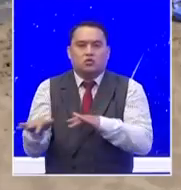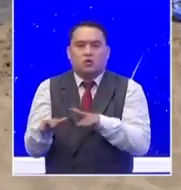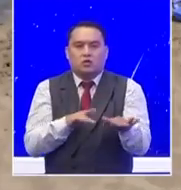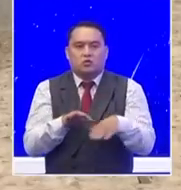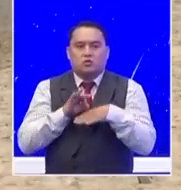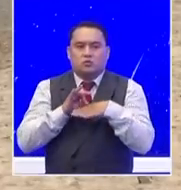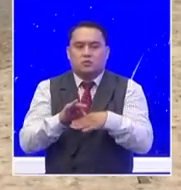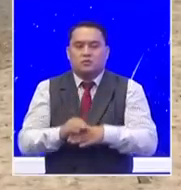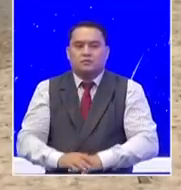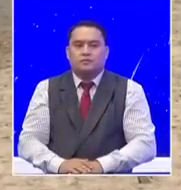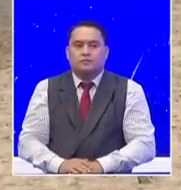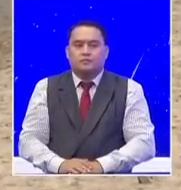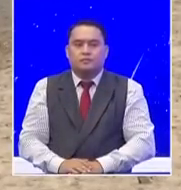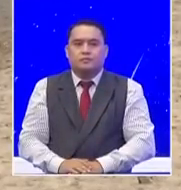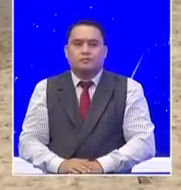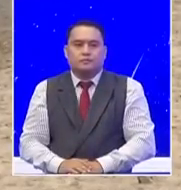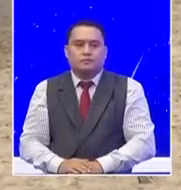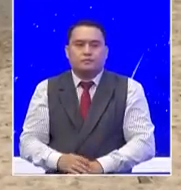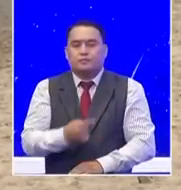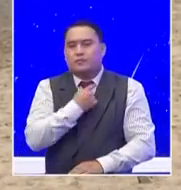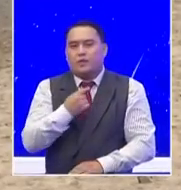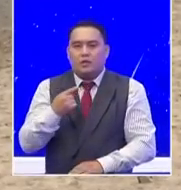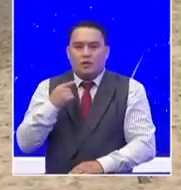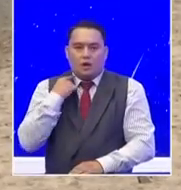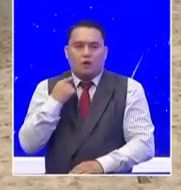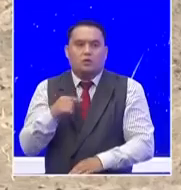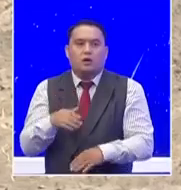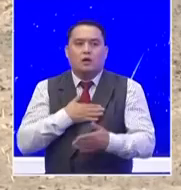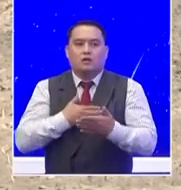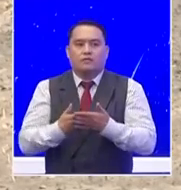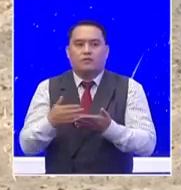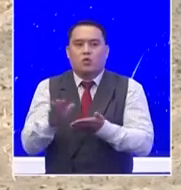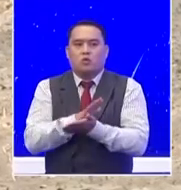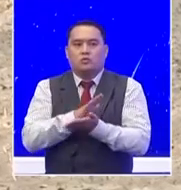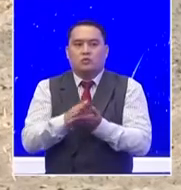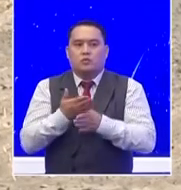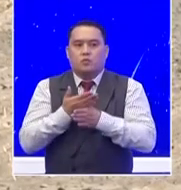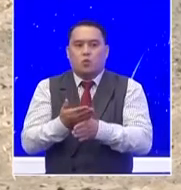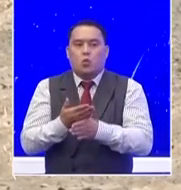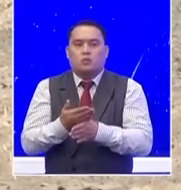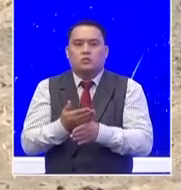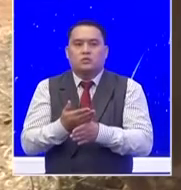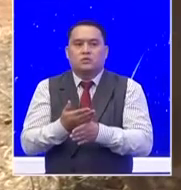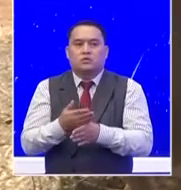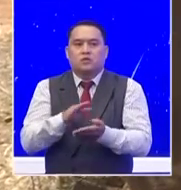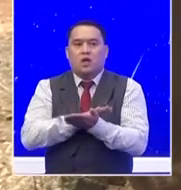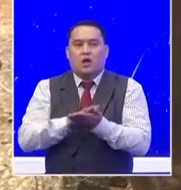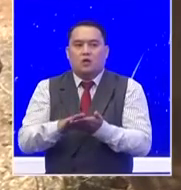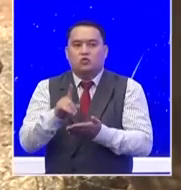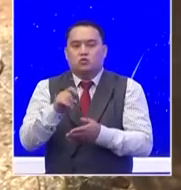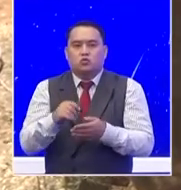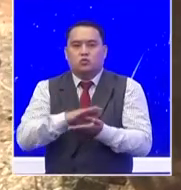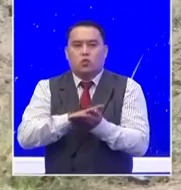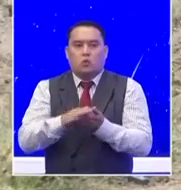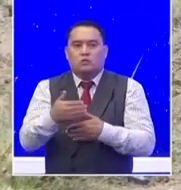өткізудеміз. Шара аясында талдықорғандық мейірімді жетісу еріктілері де белсене іске кірісті. 1000 шаршы метр жерді тазалап, 100-ден астам қап